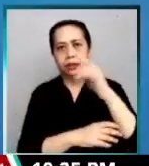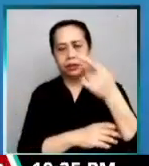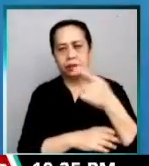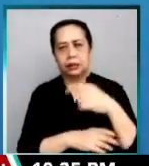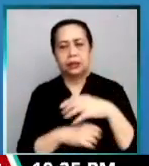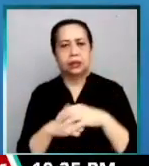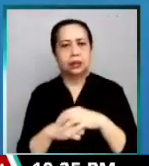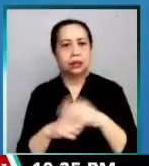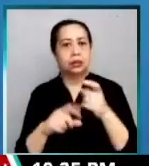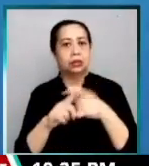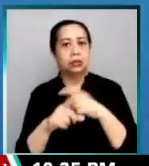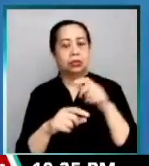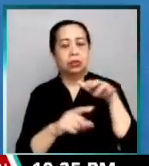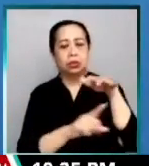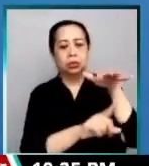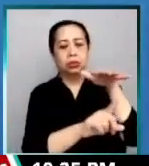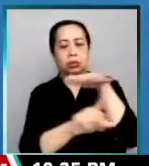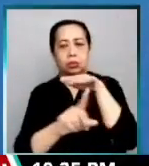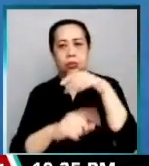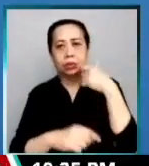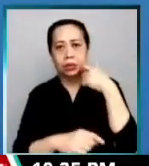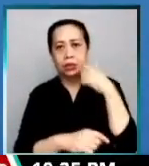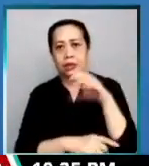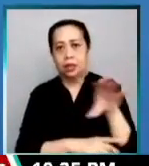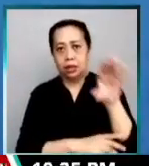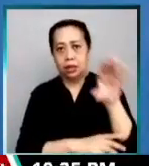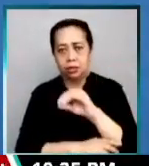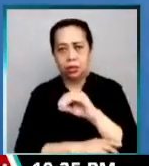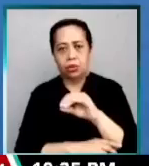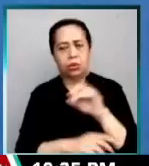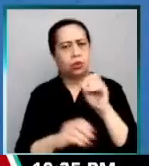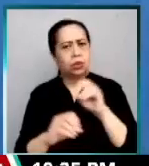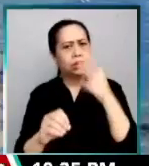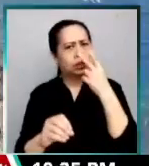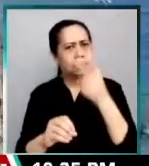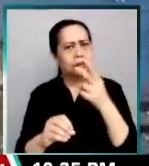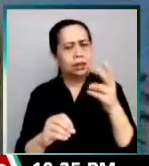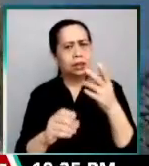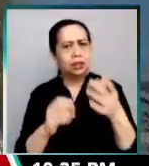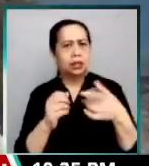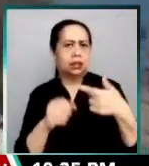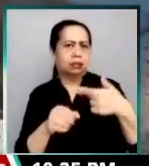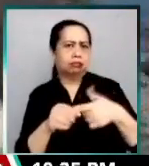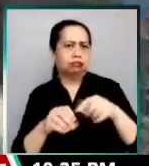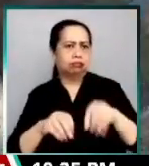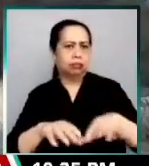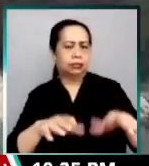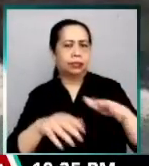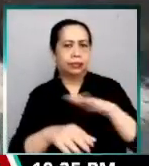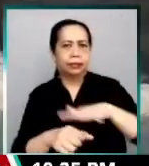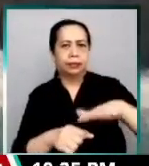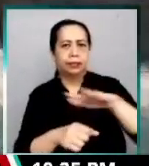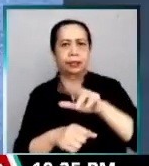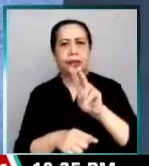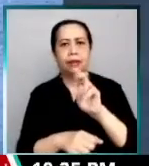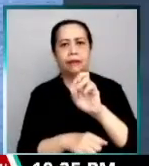sa aerial inspection karinang hapon, wala nang nakitang bakas ng oil spill sa paligid ng Verde